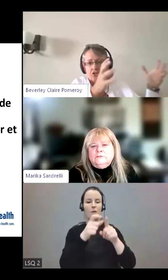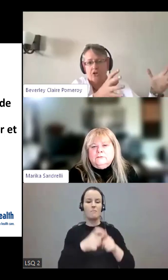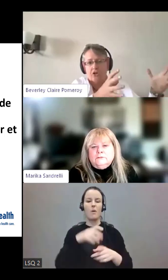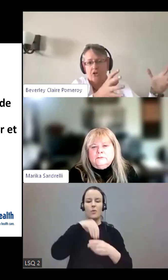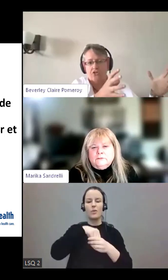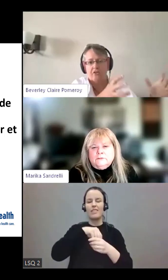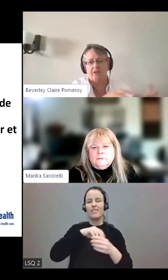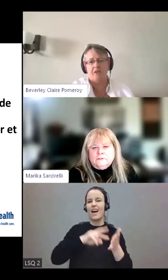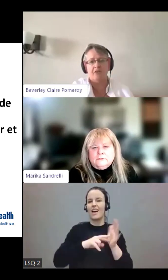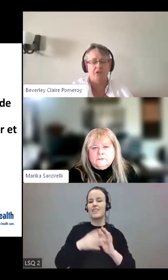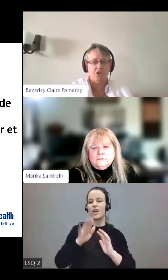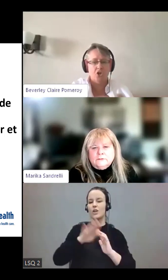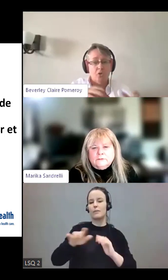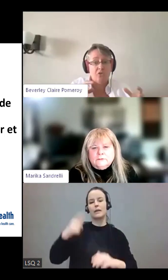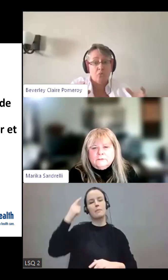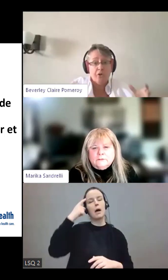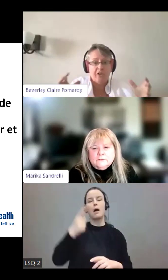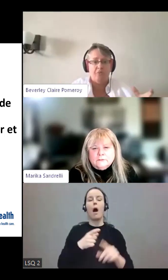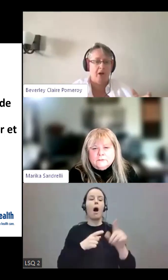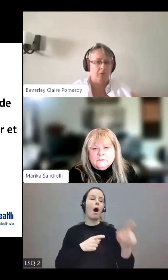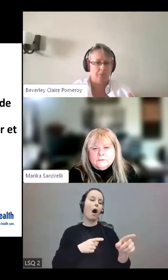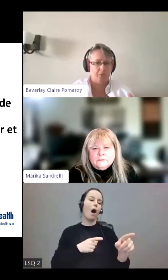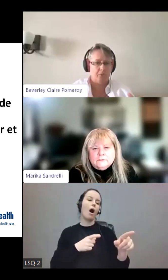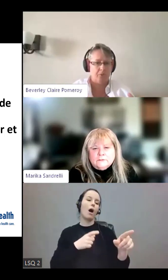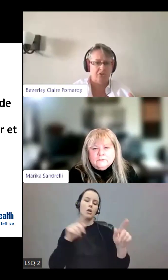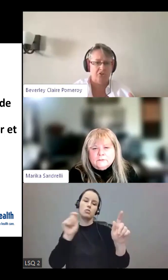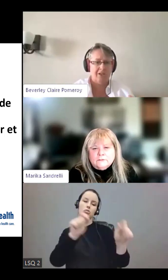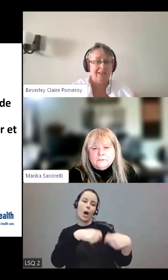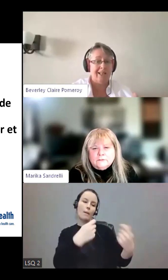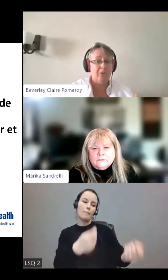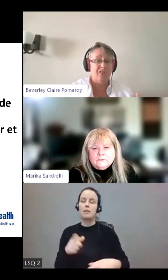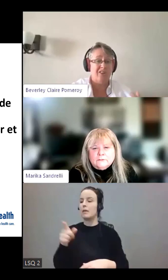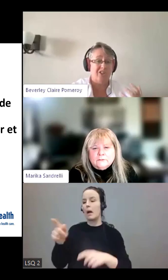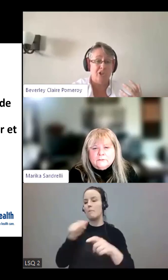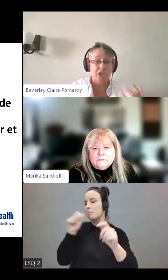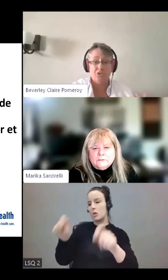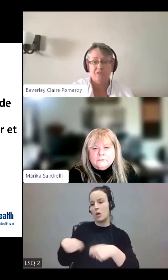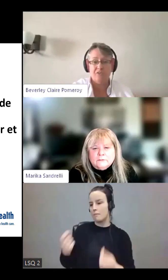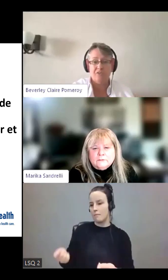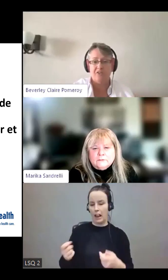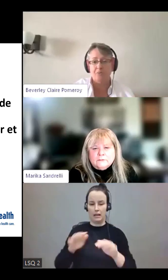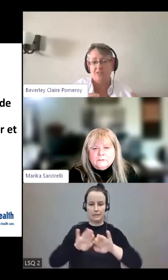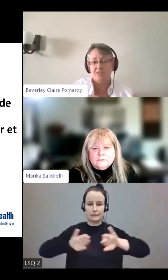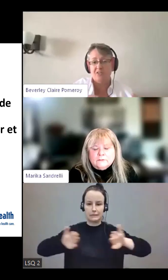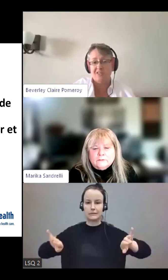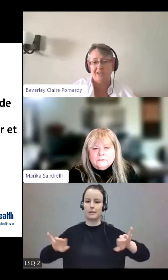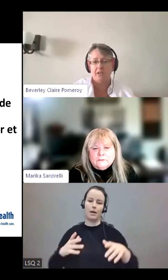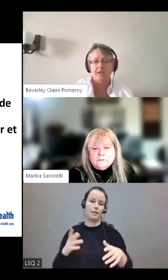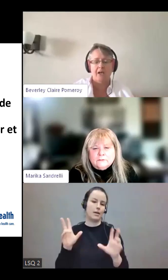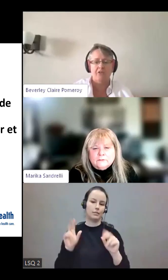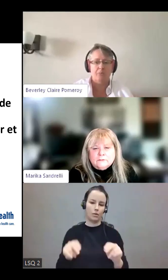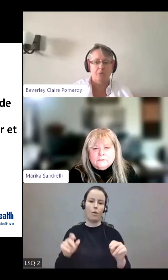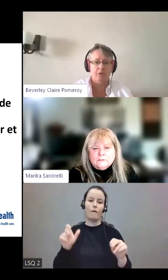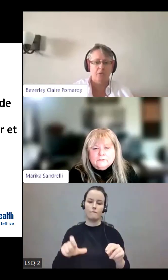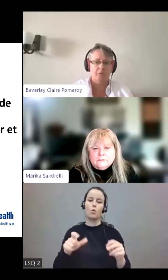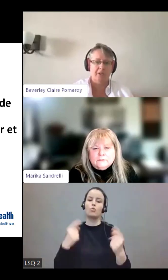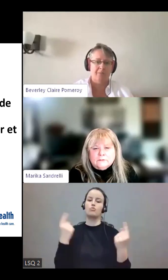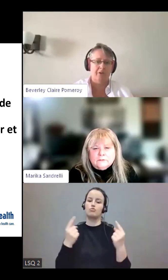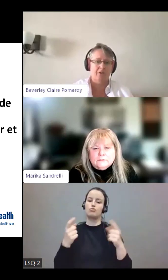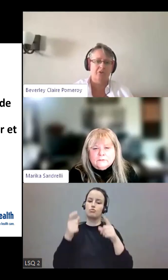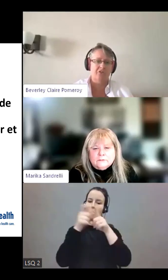pas la peine. Donc, le langage qui est inclusif et spécifique a un rôle important à jouer et de meilleure compréhension